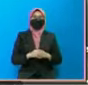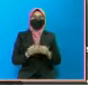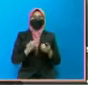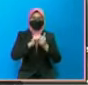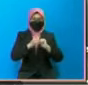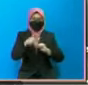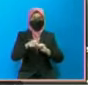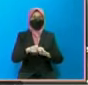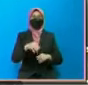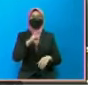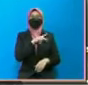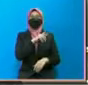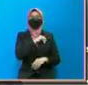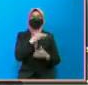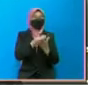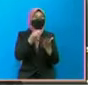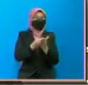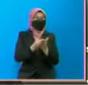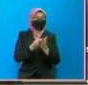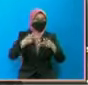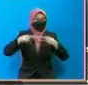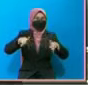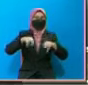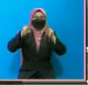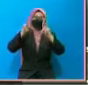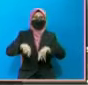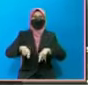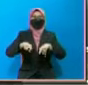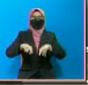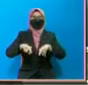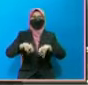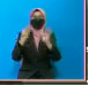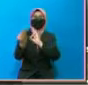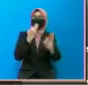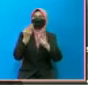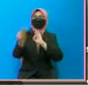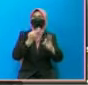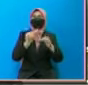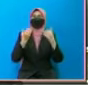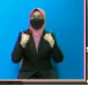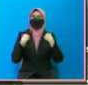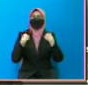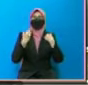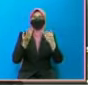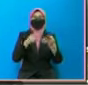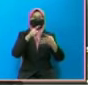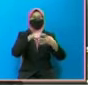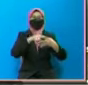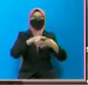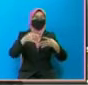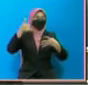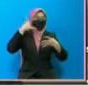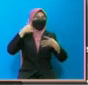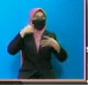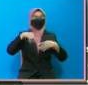saja kementerian keuangan juga telah menyediakan ruang yang luas kepada rakyat memberikan maklum balas melalui beberapa saluran seperti pusat panggilan